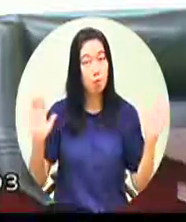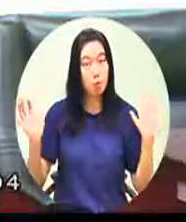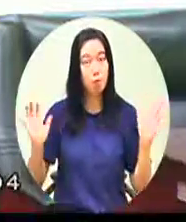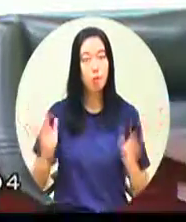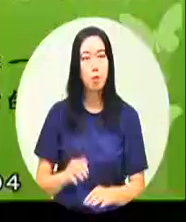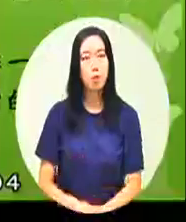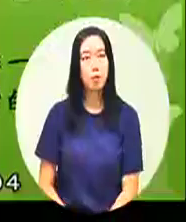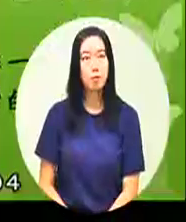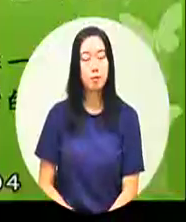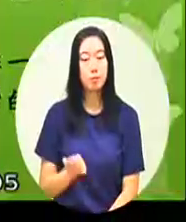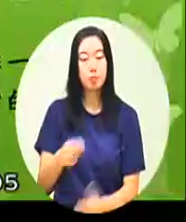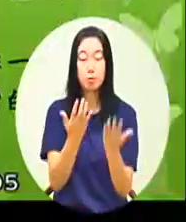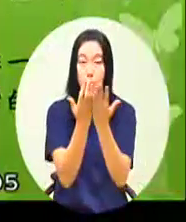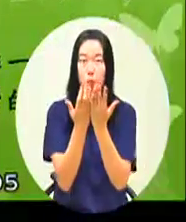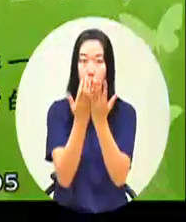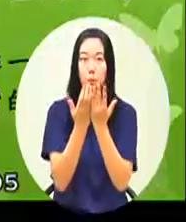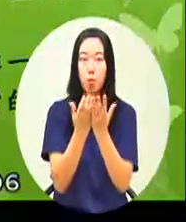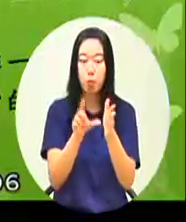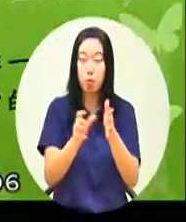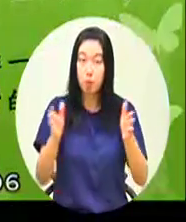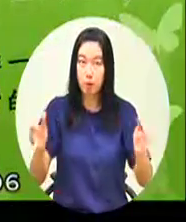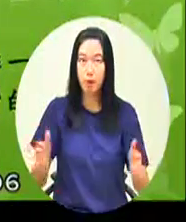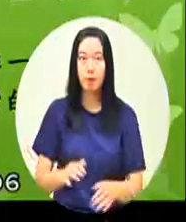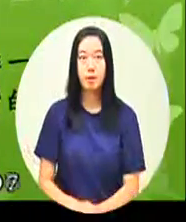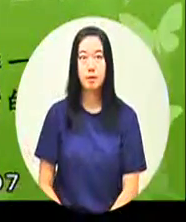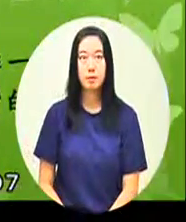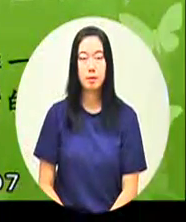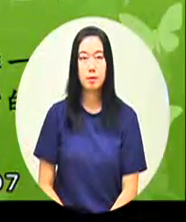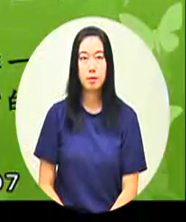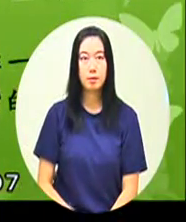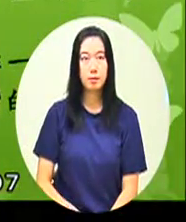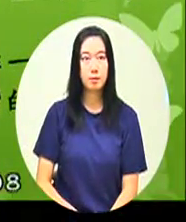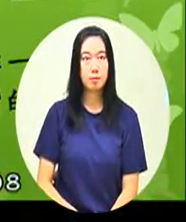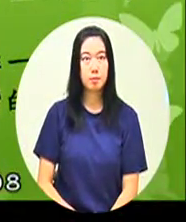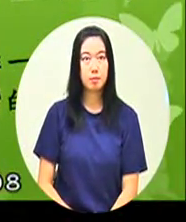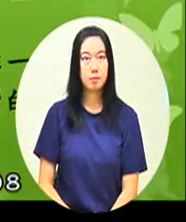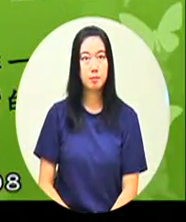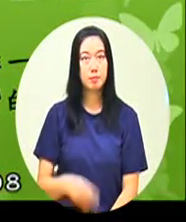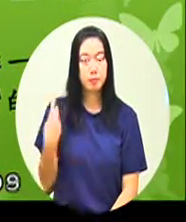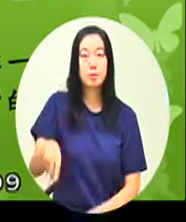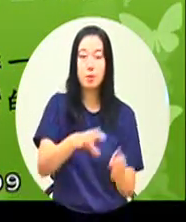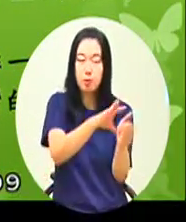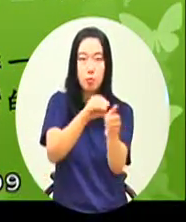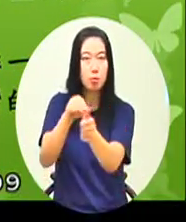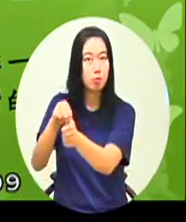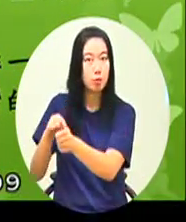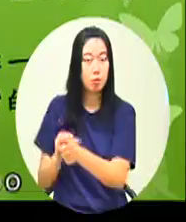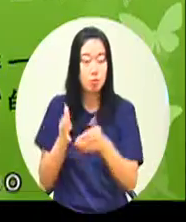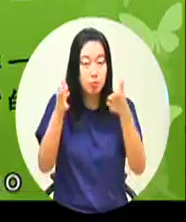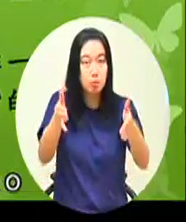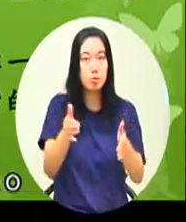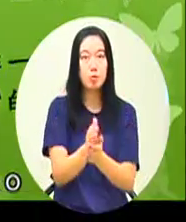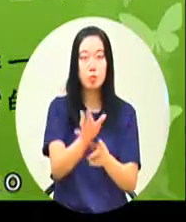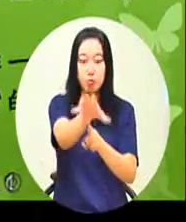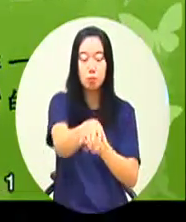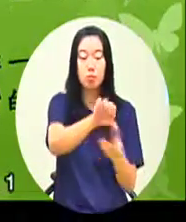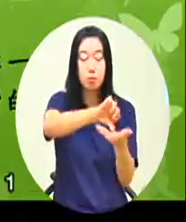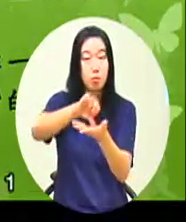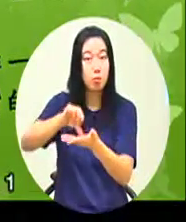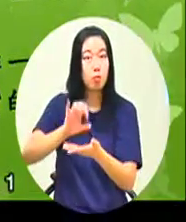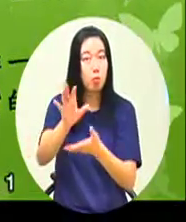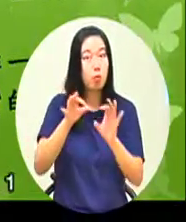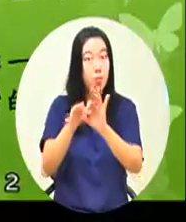习的这段过程，佫更加学习，较侪对农业一寡，而且一寡遐